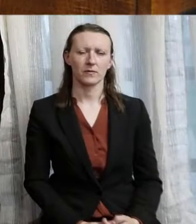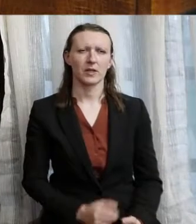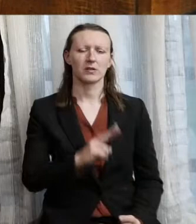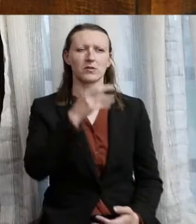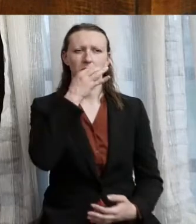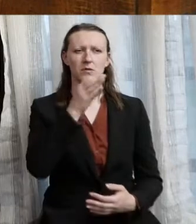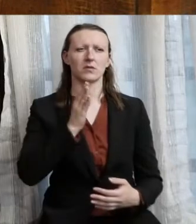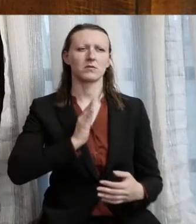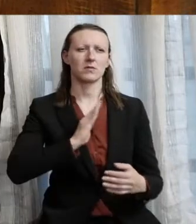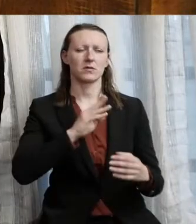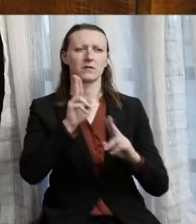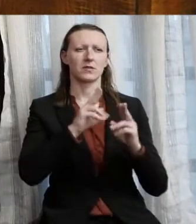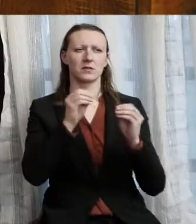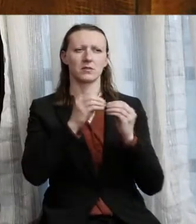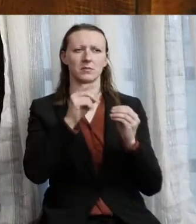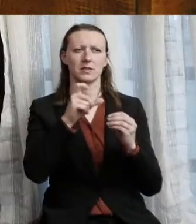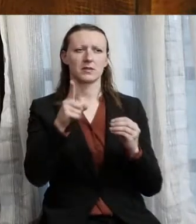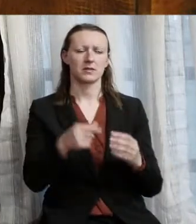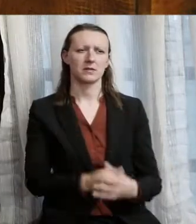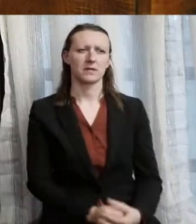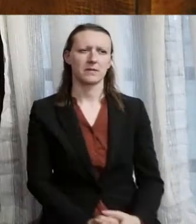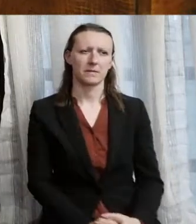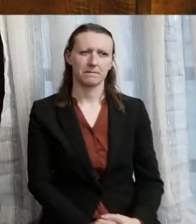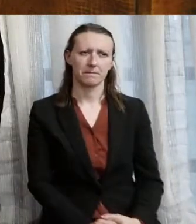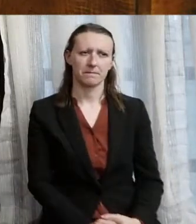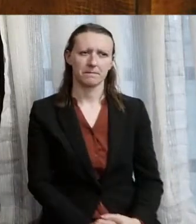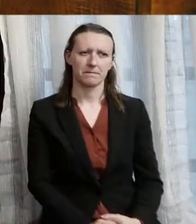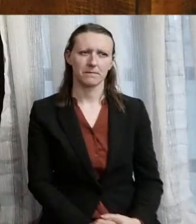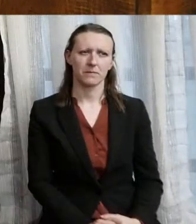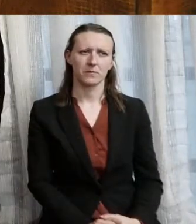Sljedeće pitanje postavit će vijećnica Puh Belči.